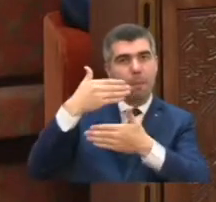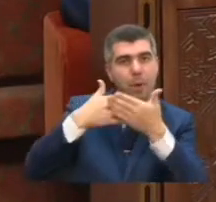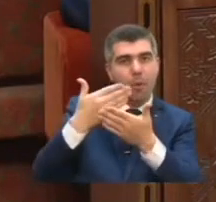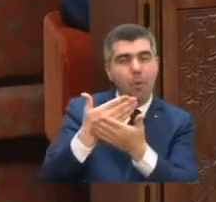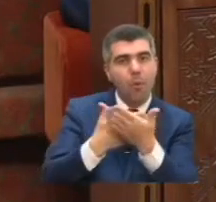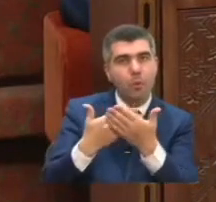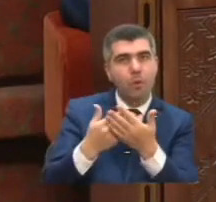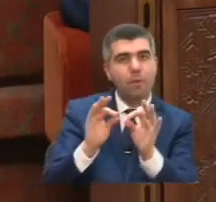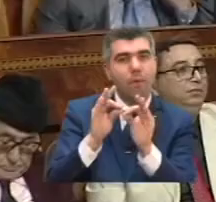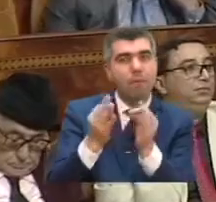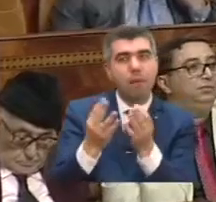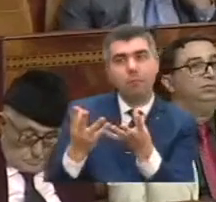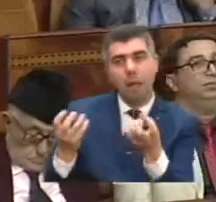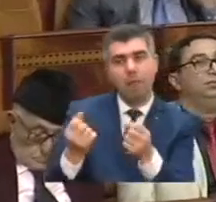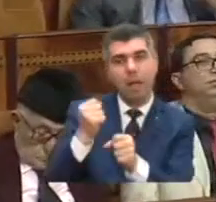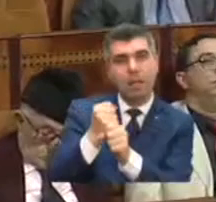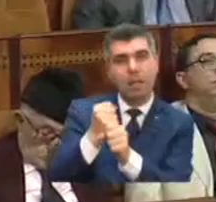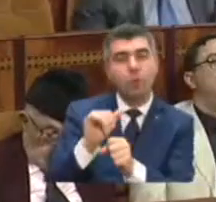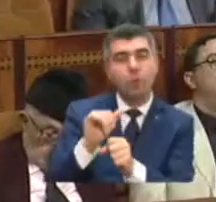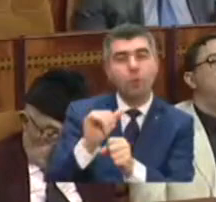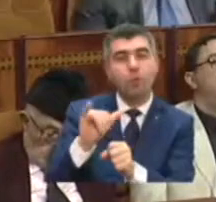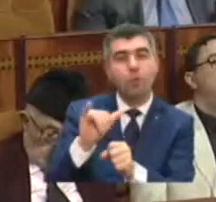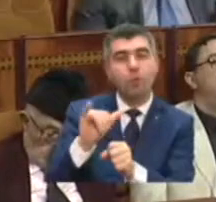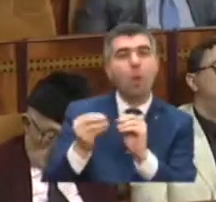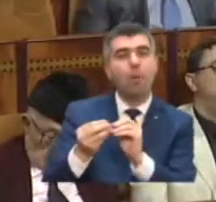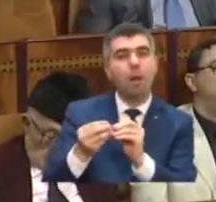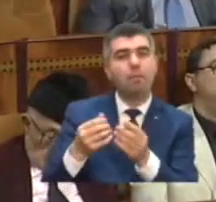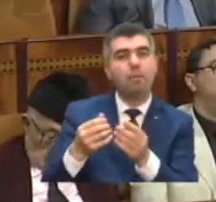فما هي التدابير المتخذة سيد الوزير لحل هذا المشكل؟ شكرا.